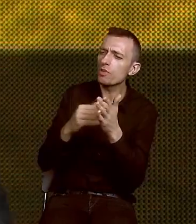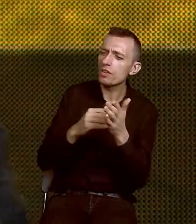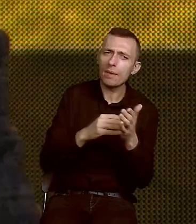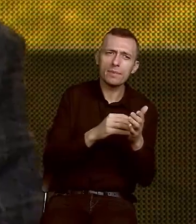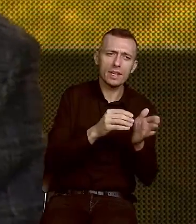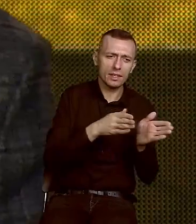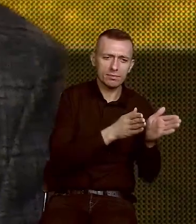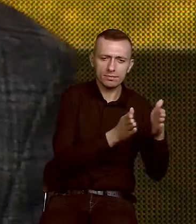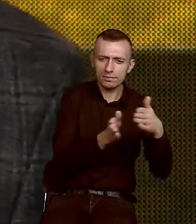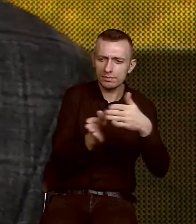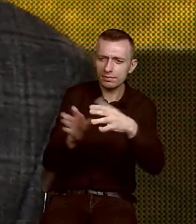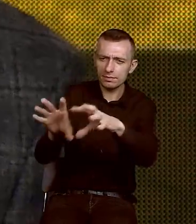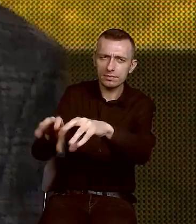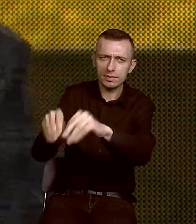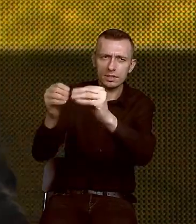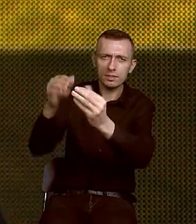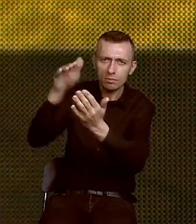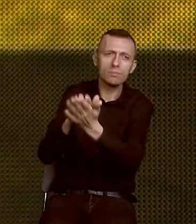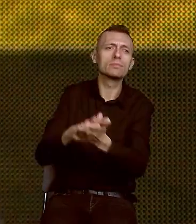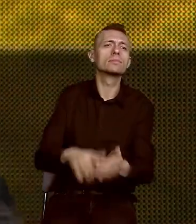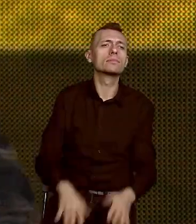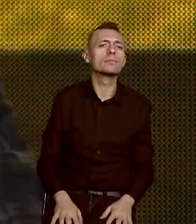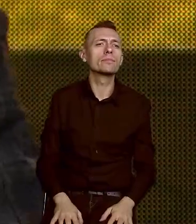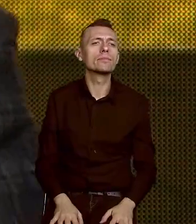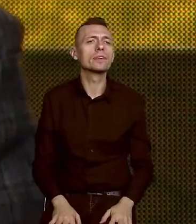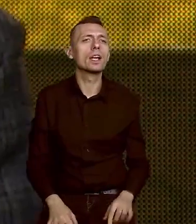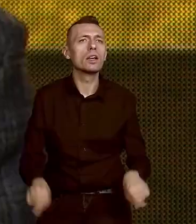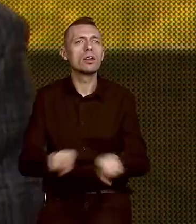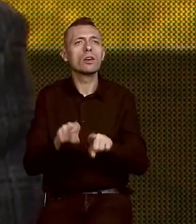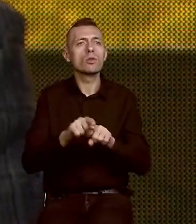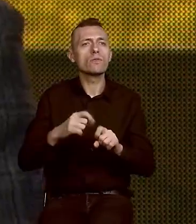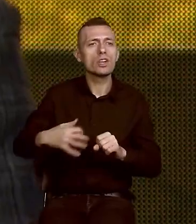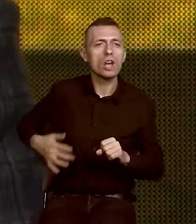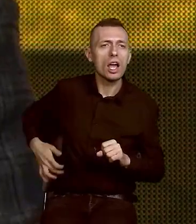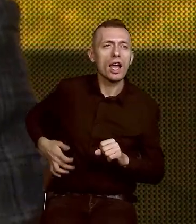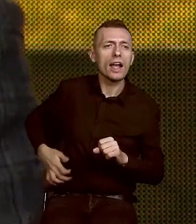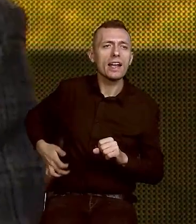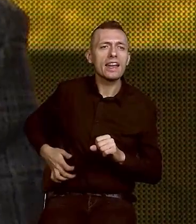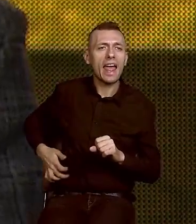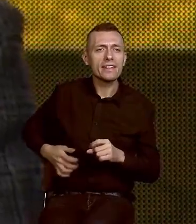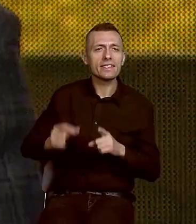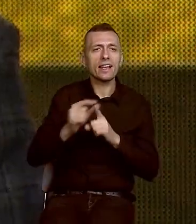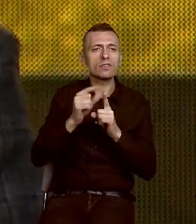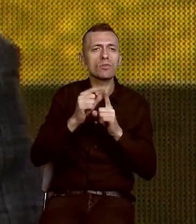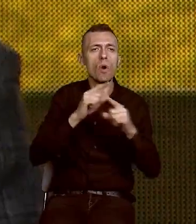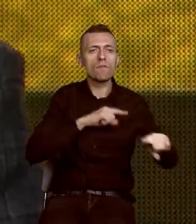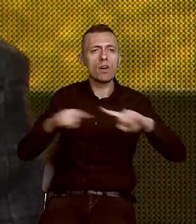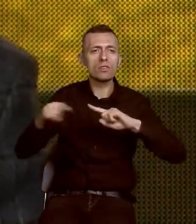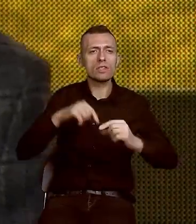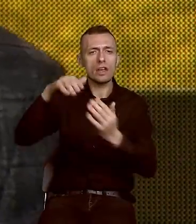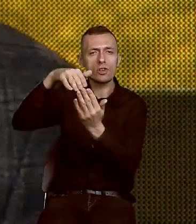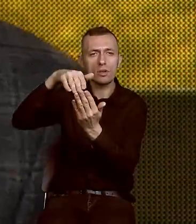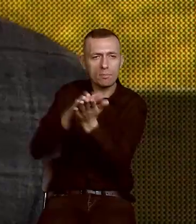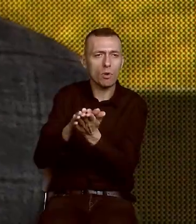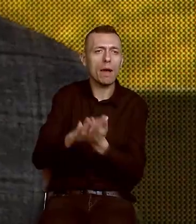I podobnie greckie słowo nęci oznacza zastawić pułapkę. Mamy więc dwa potężne słowa,